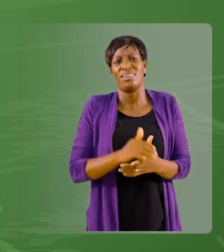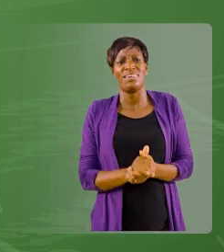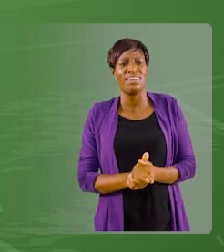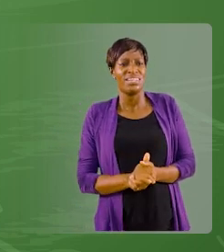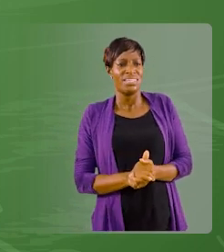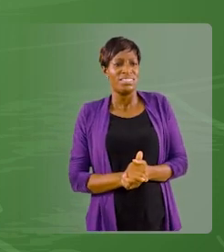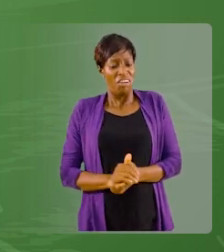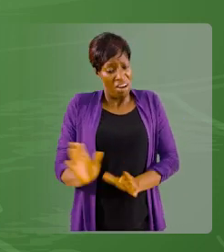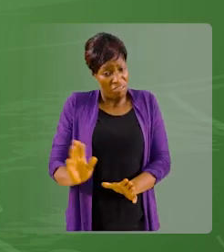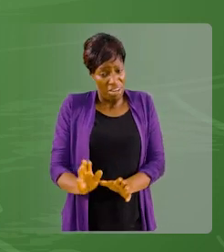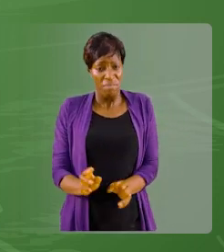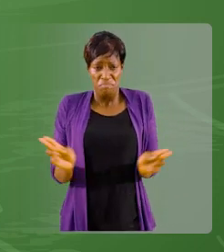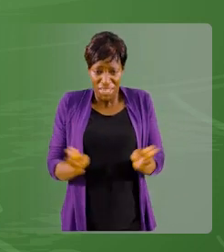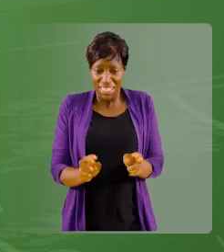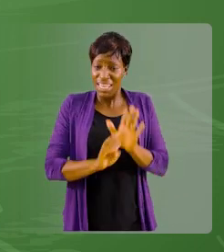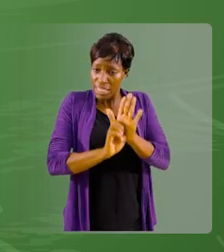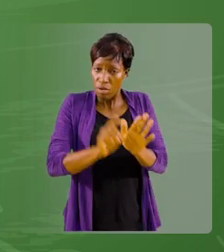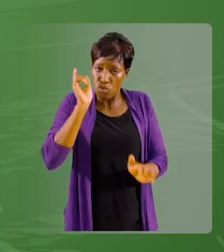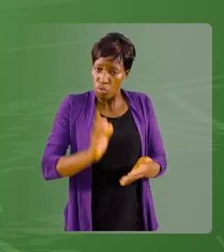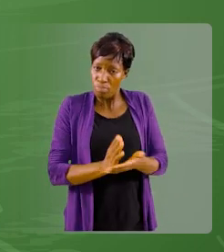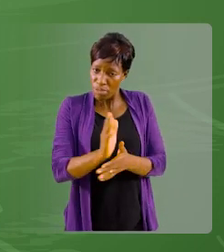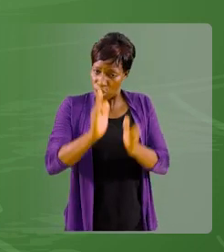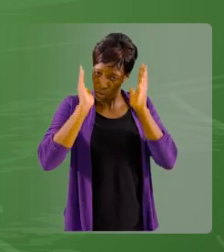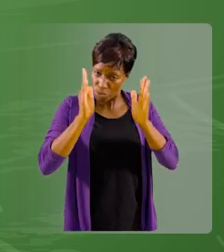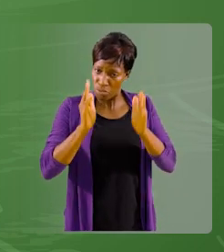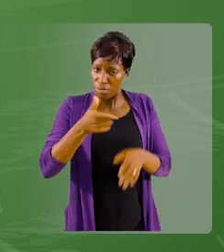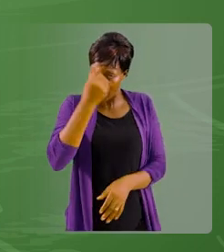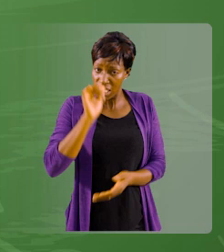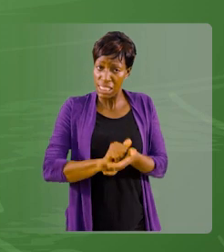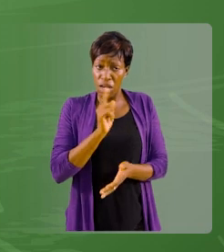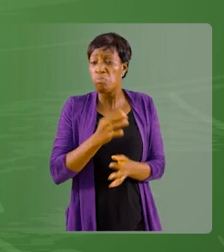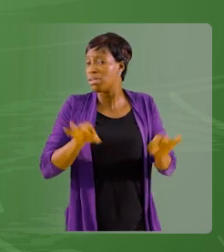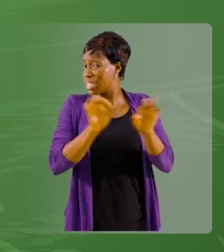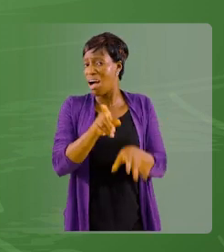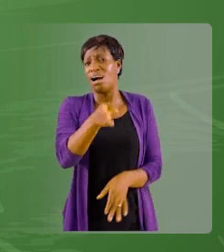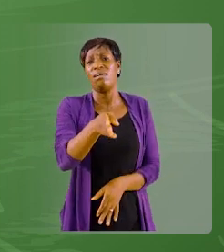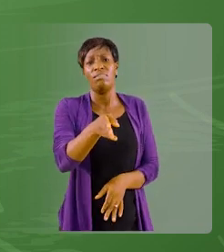quelques petits exemples. Nous allons passer aux exercices.